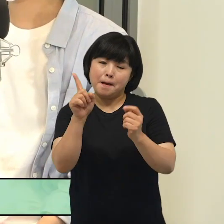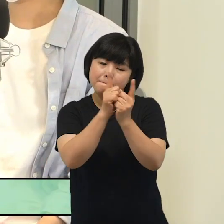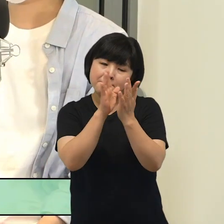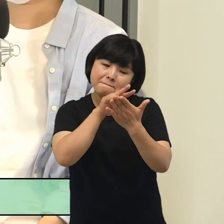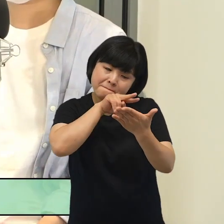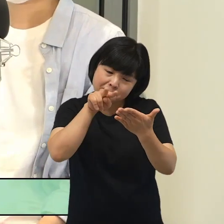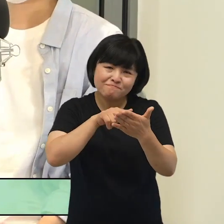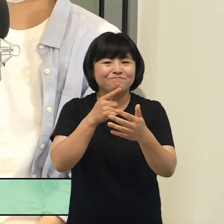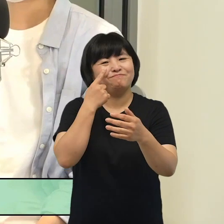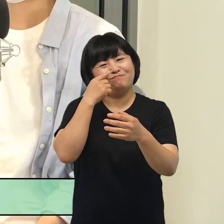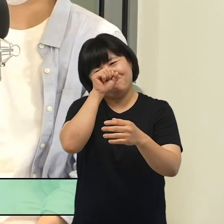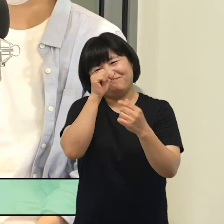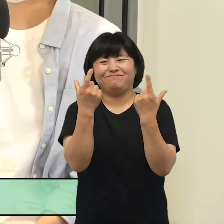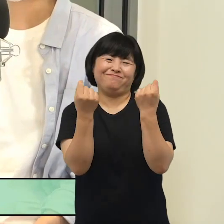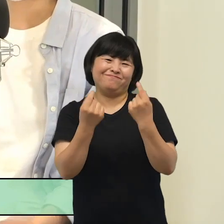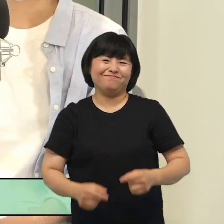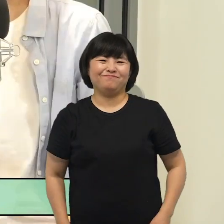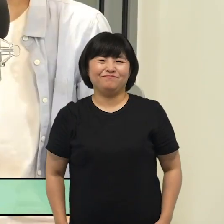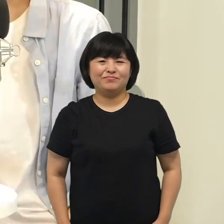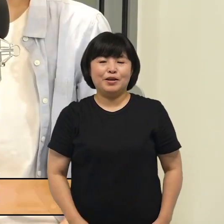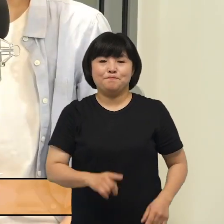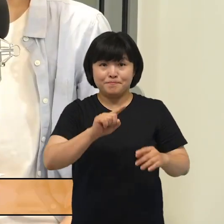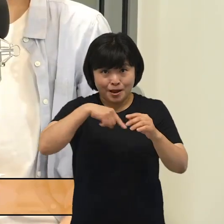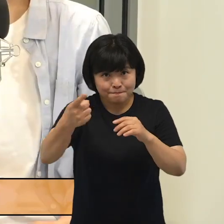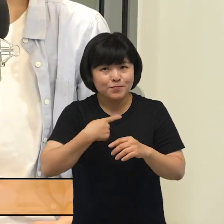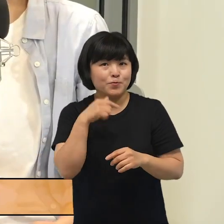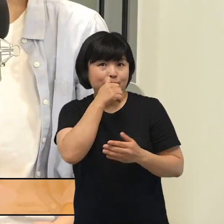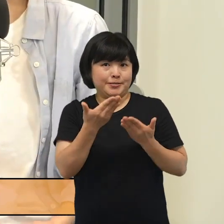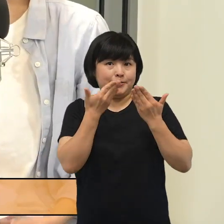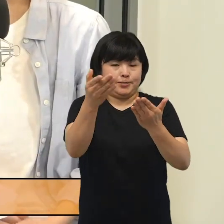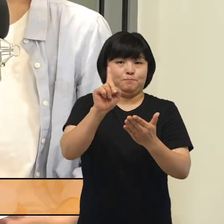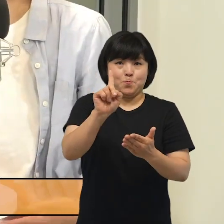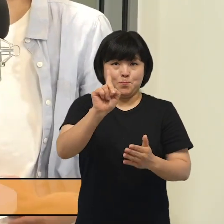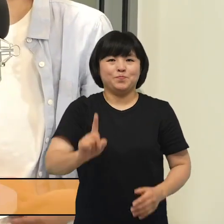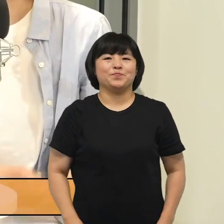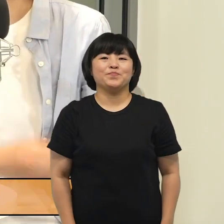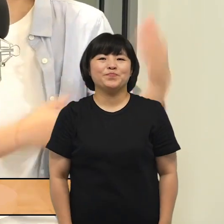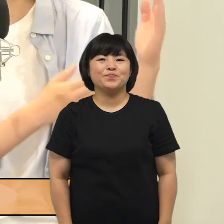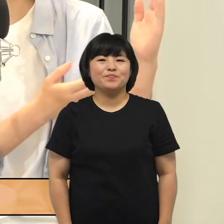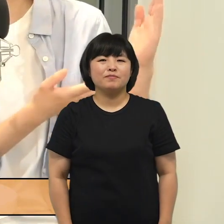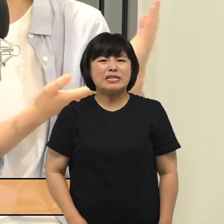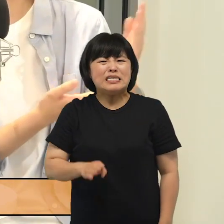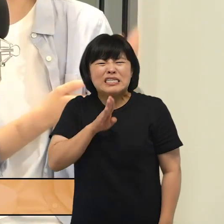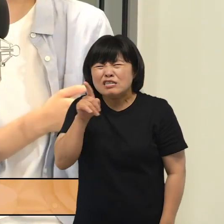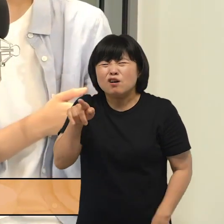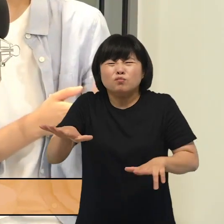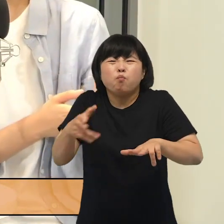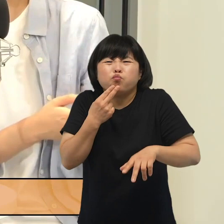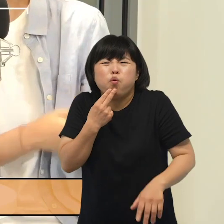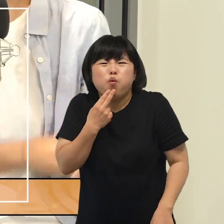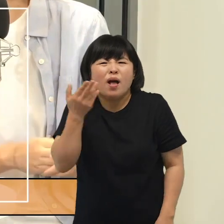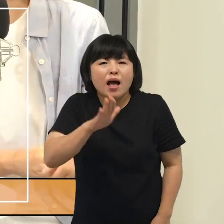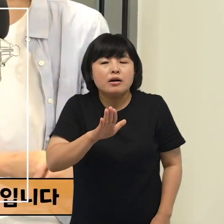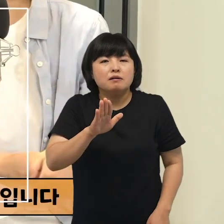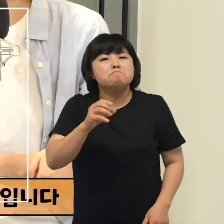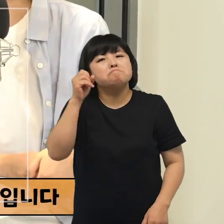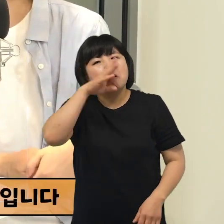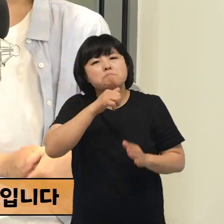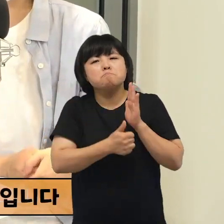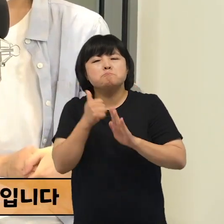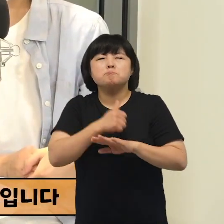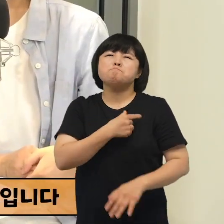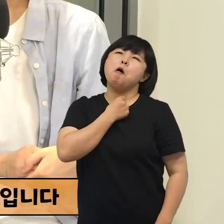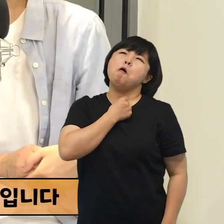꼭 읽어보셨으면 좋겠어요. 네. 네, 이어서 제가 소개해드릴 책은 이제 제가 실물은 지금 없는데 네, 그냥